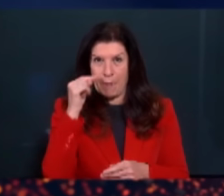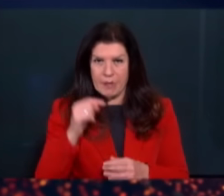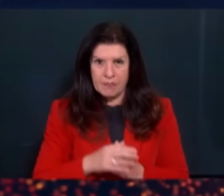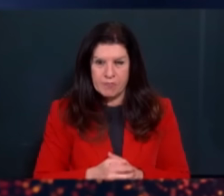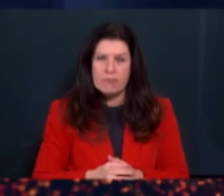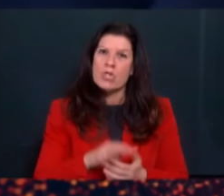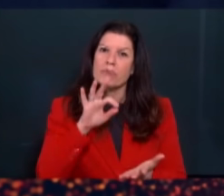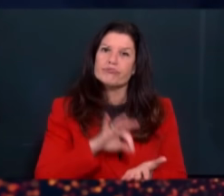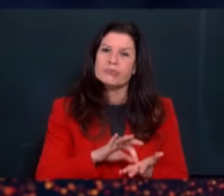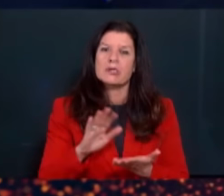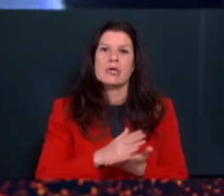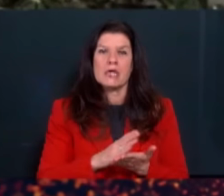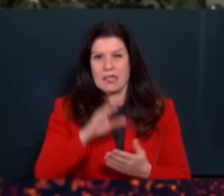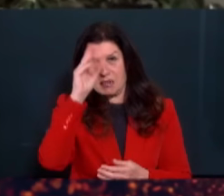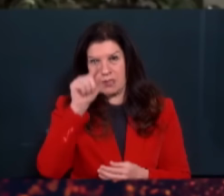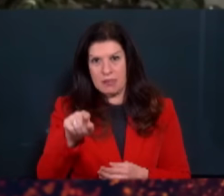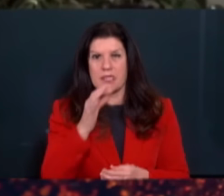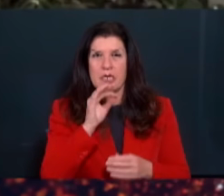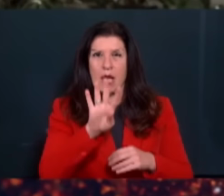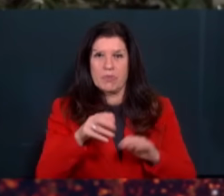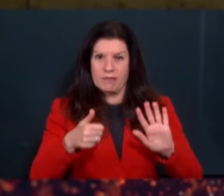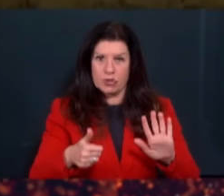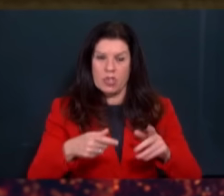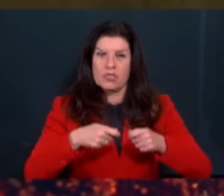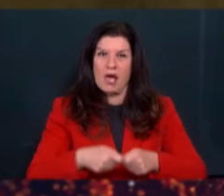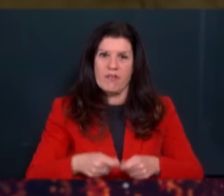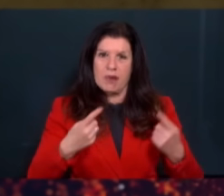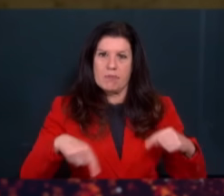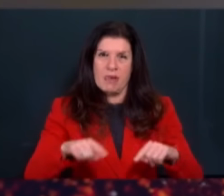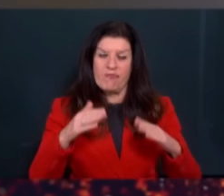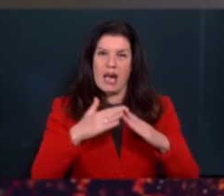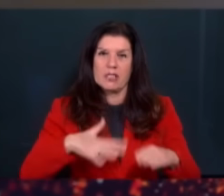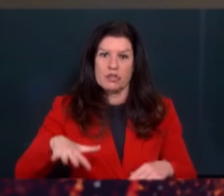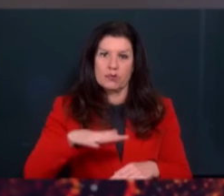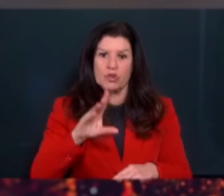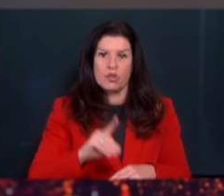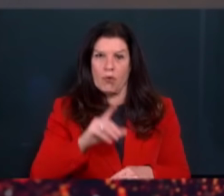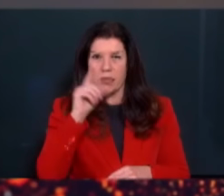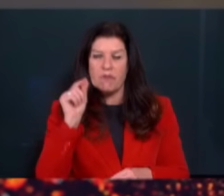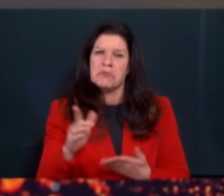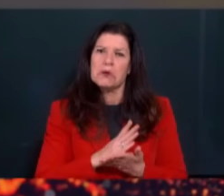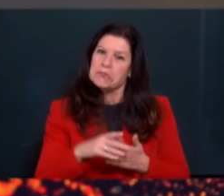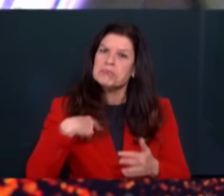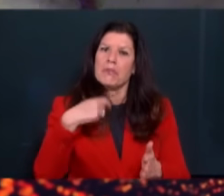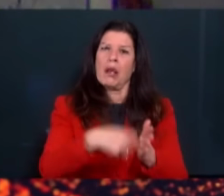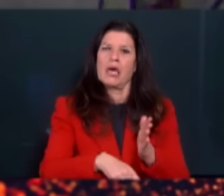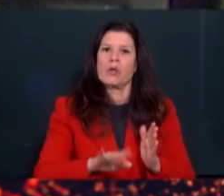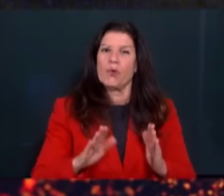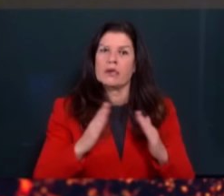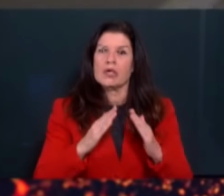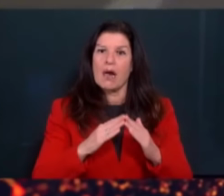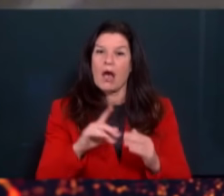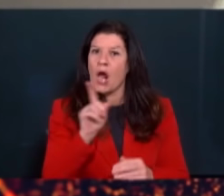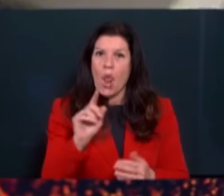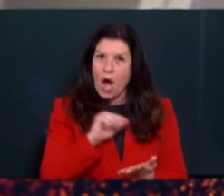החליט מוטי קץ, בן 46, חבר בוועד השכונות של דרום תל אביב, לקנות דירה. לא להשקעה,